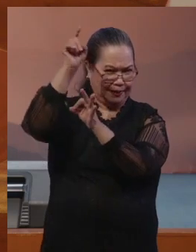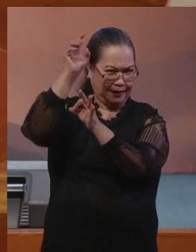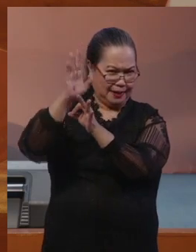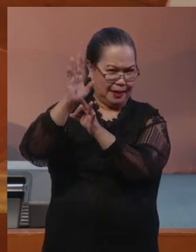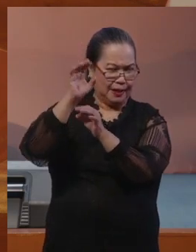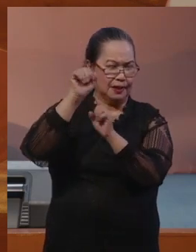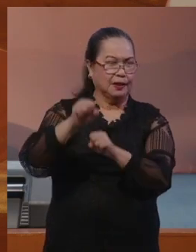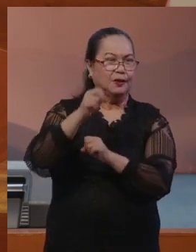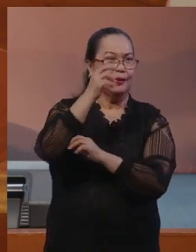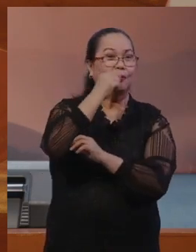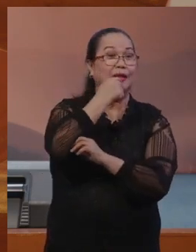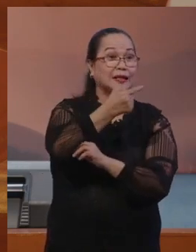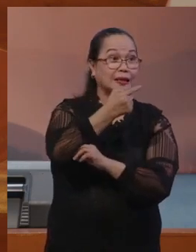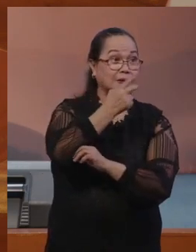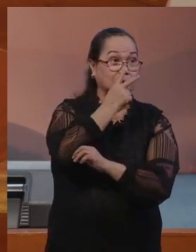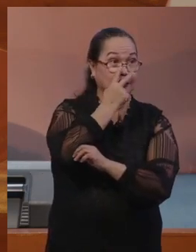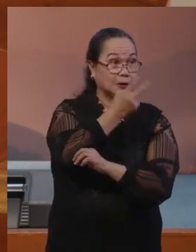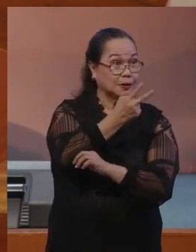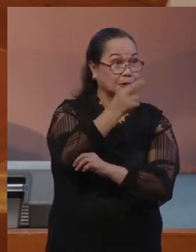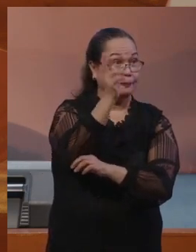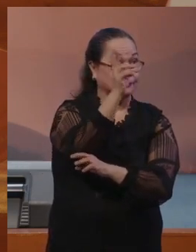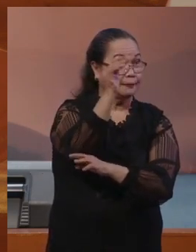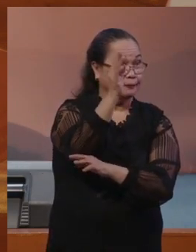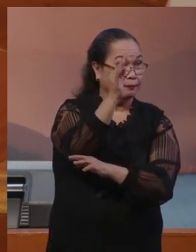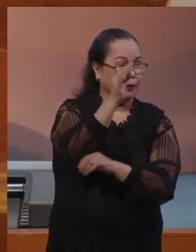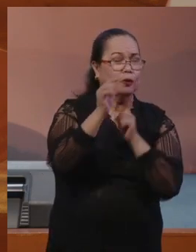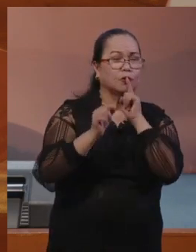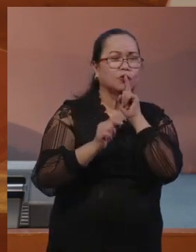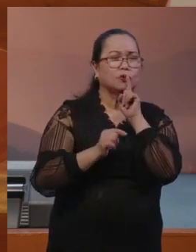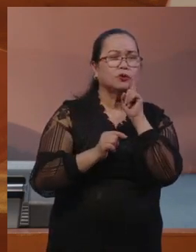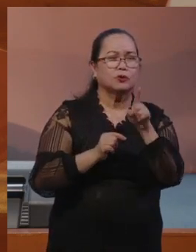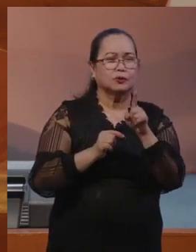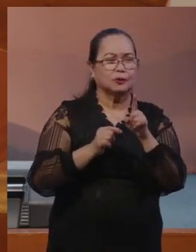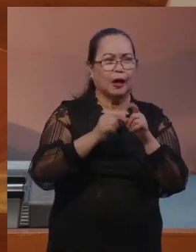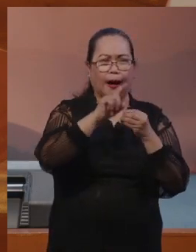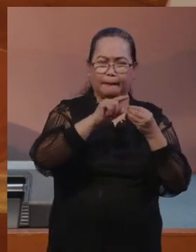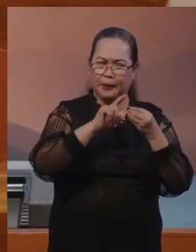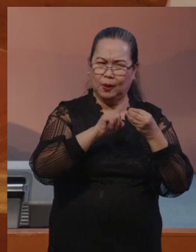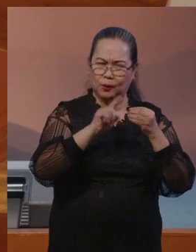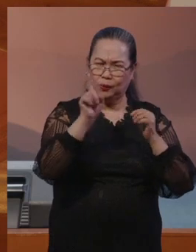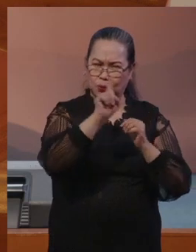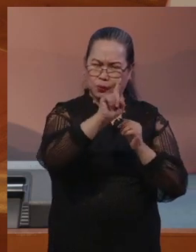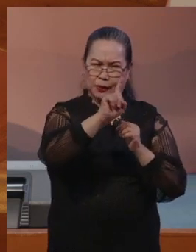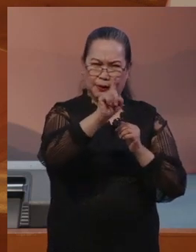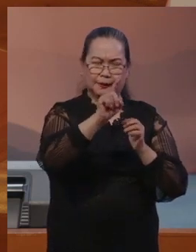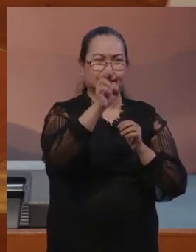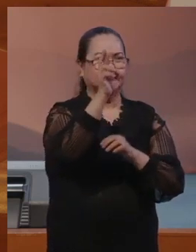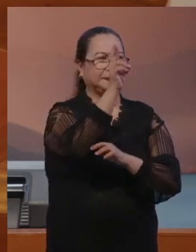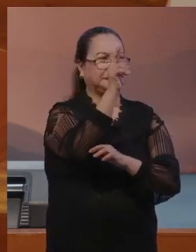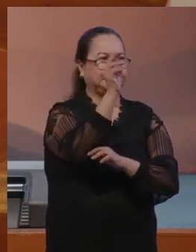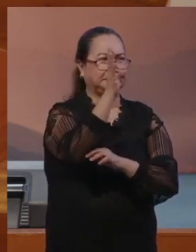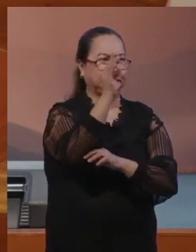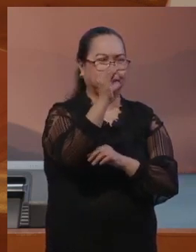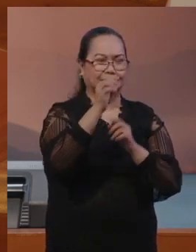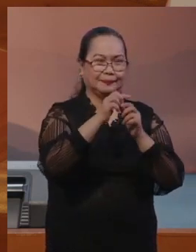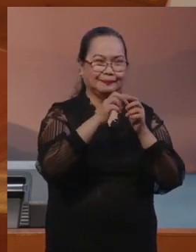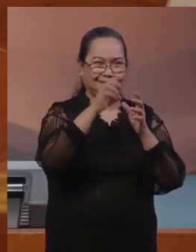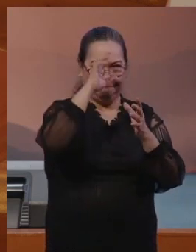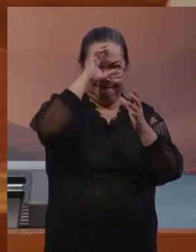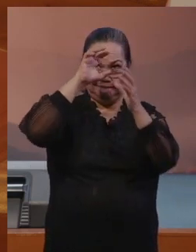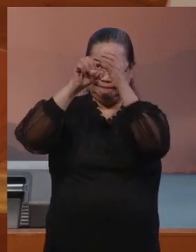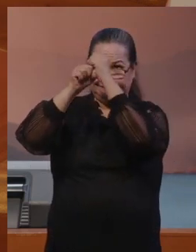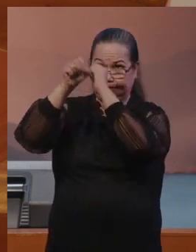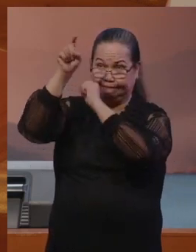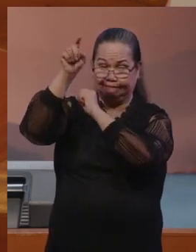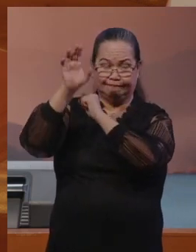makikita natin dito. Siguro isang pambihirang account ng kung paano nanampalataya